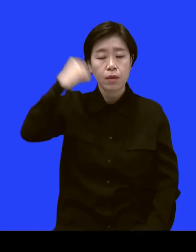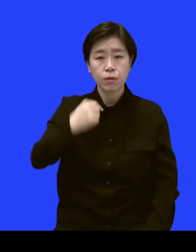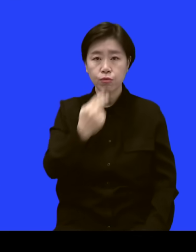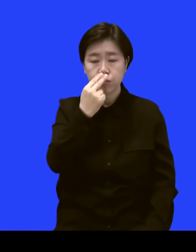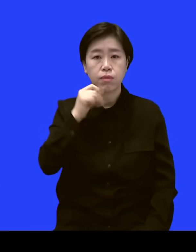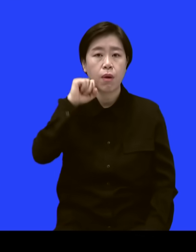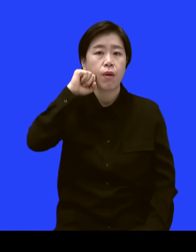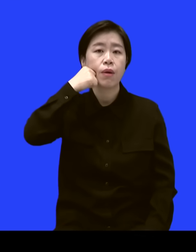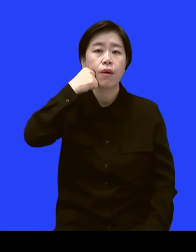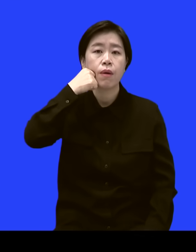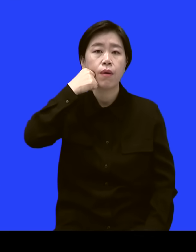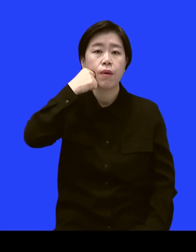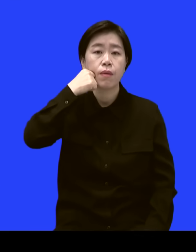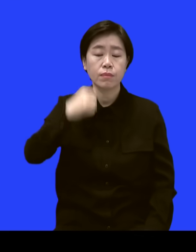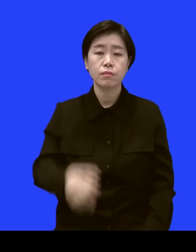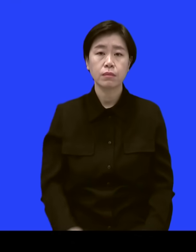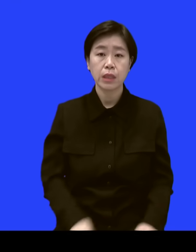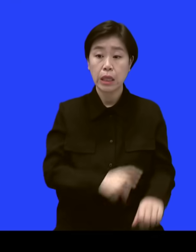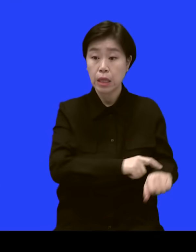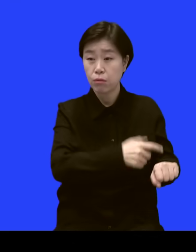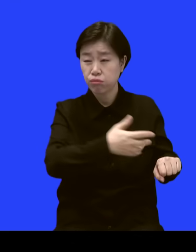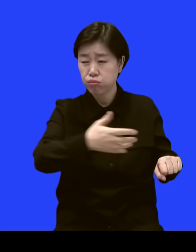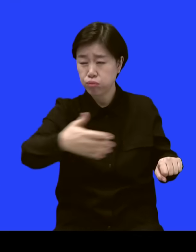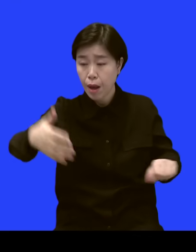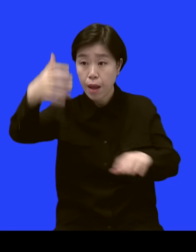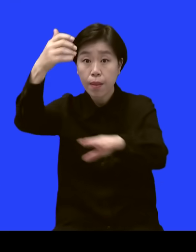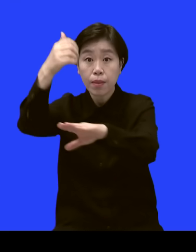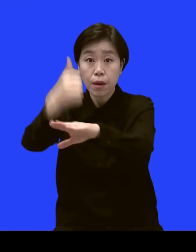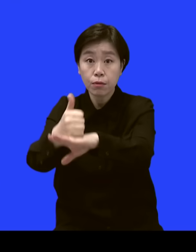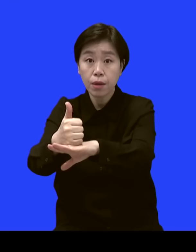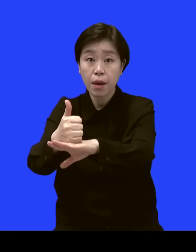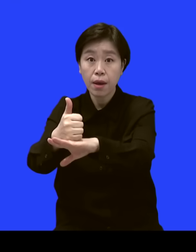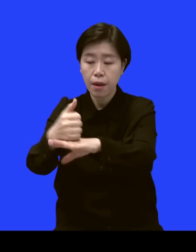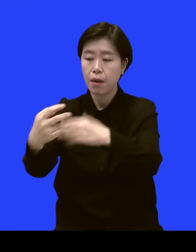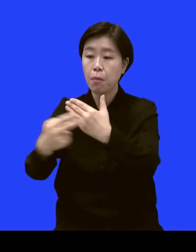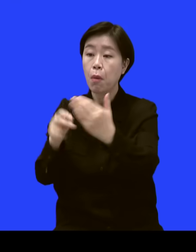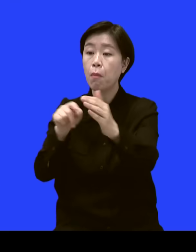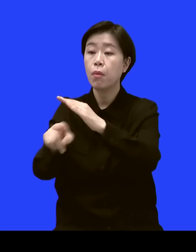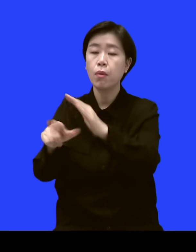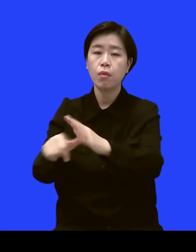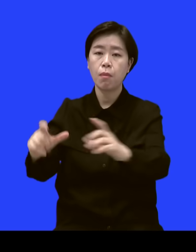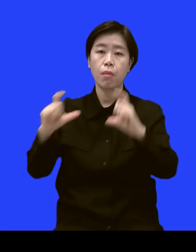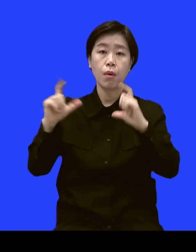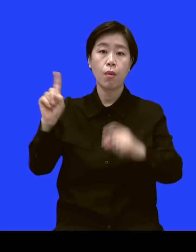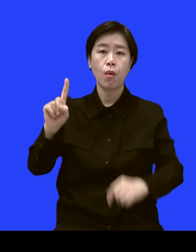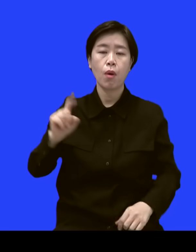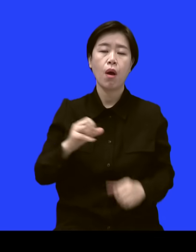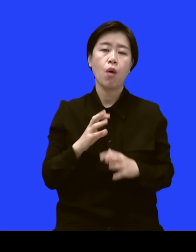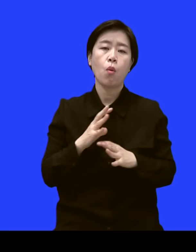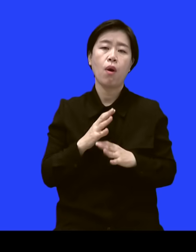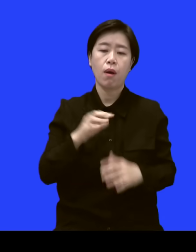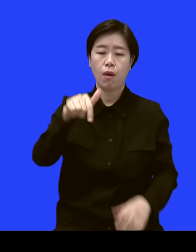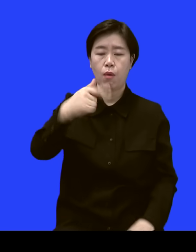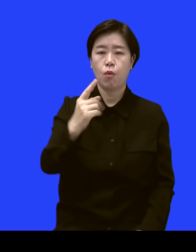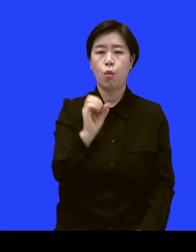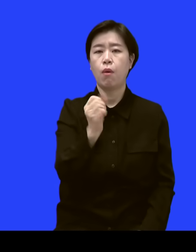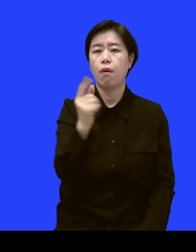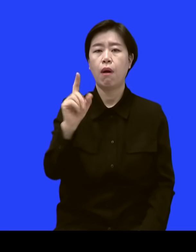쉬어지고 나중에 병원을 가서 알았어요. 공황이 왔다는 거를. 그러면서 제가 정말 그 전까지